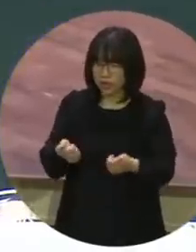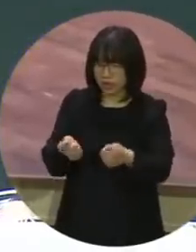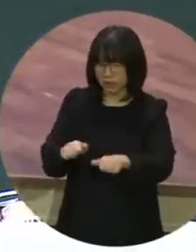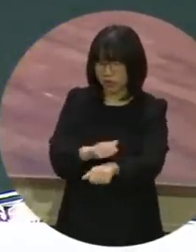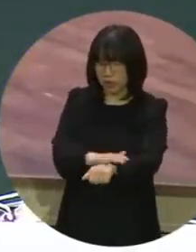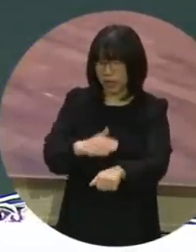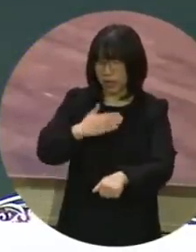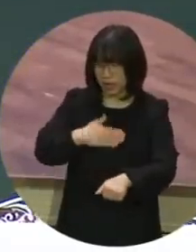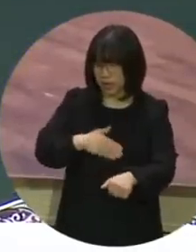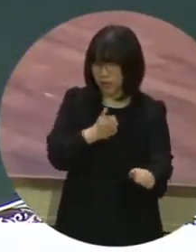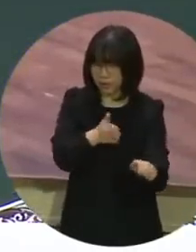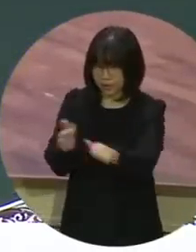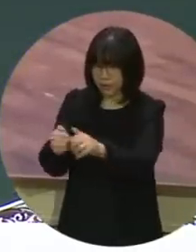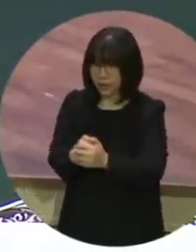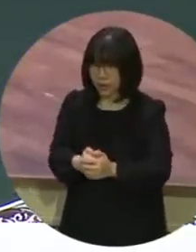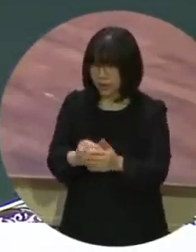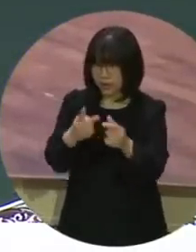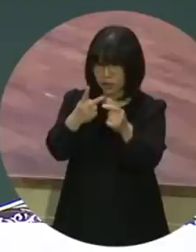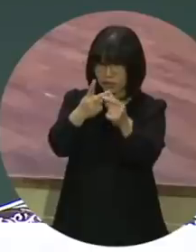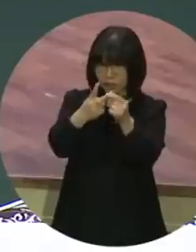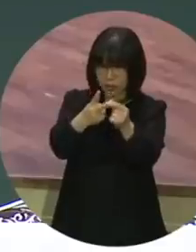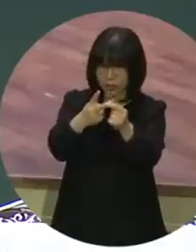두 번째로